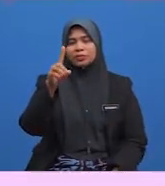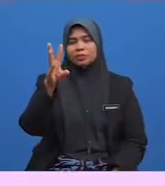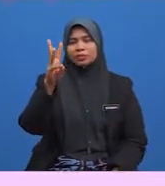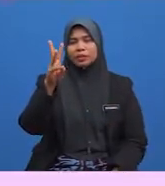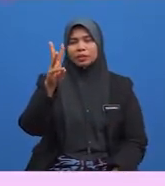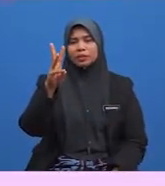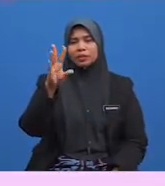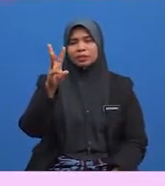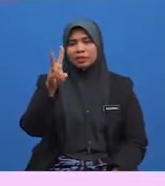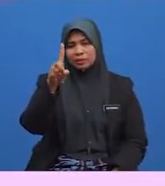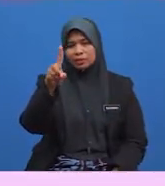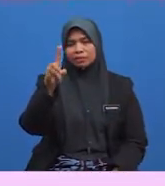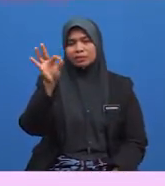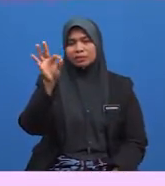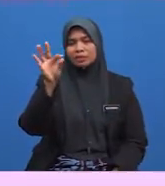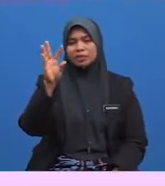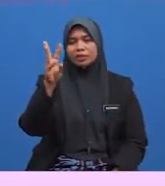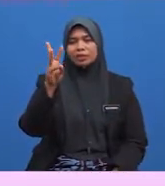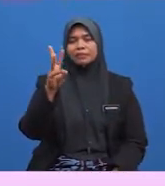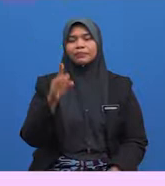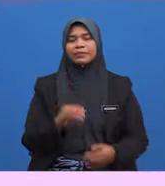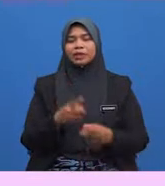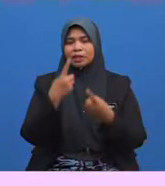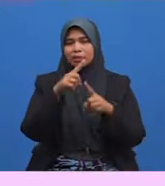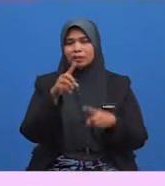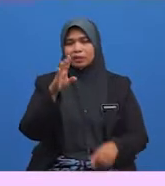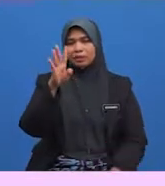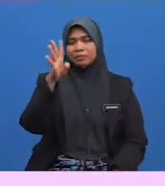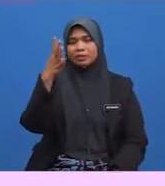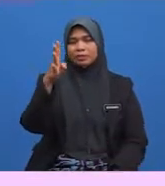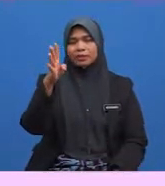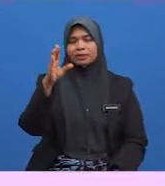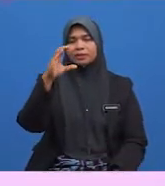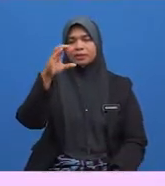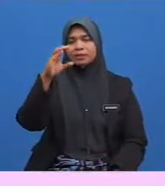196, dan jawapannya ialah 14 cm.